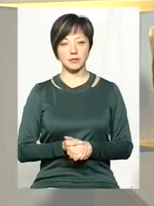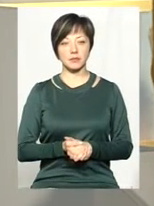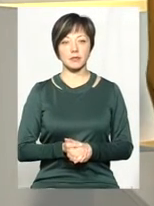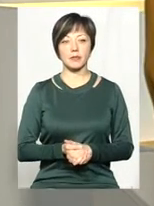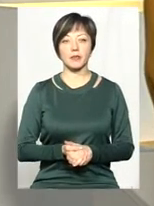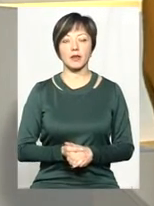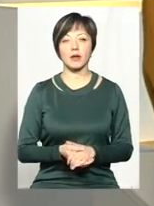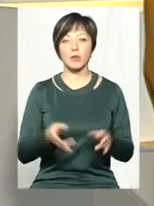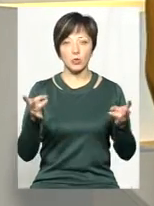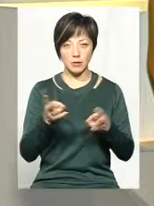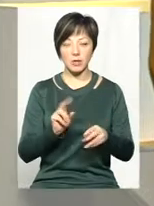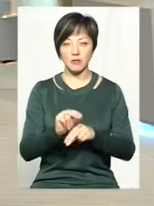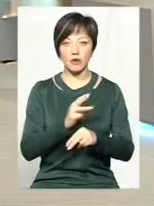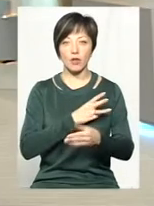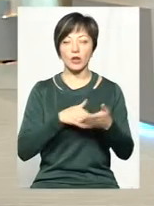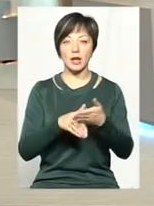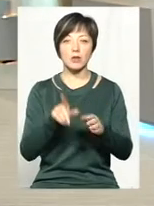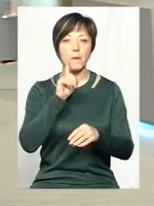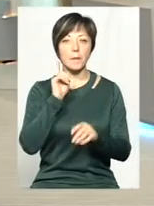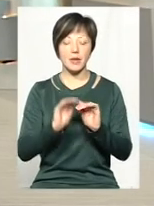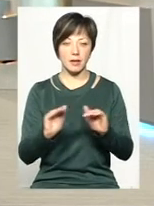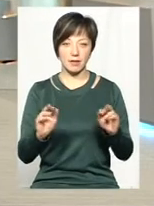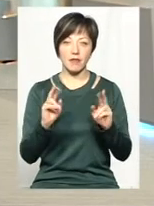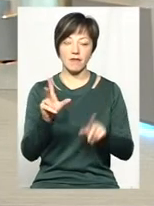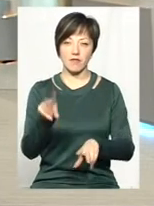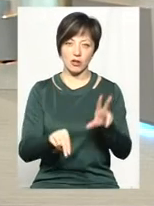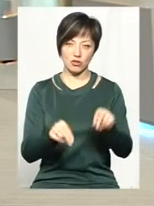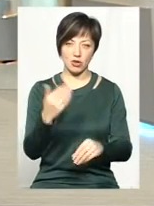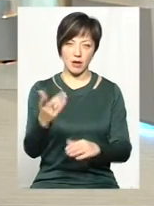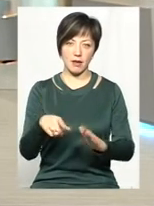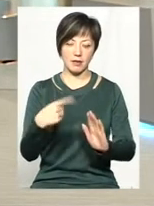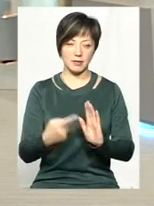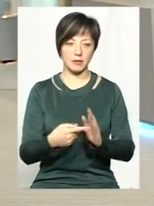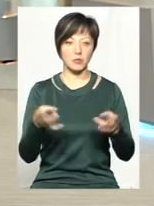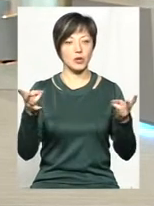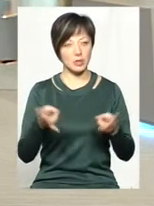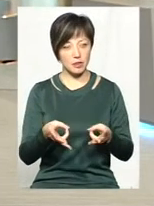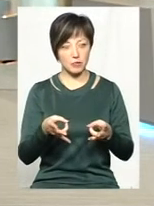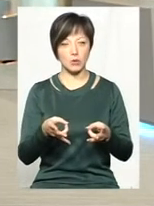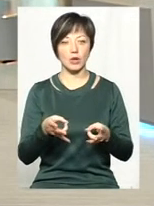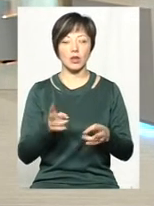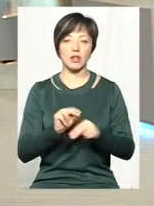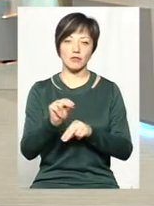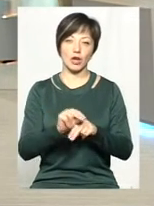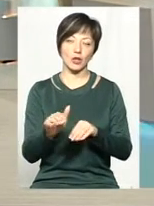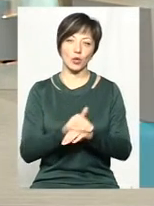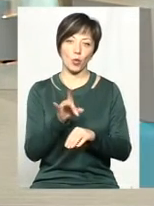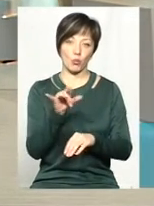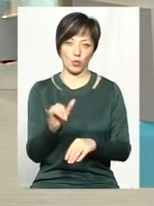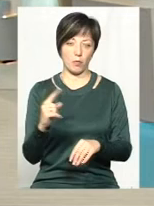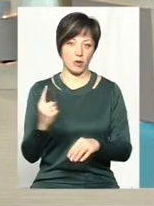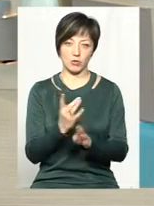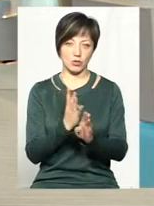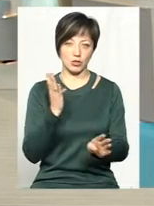От потрібно навчати волонтерству підлітків. От як ви вважаєте? Потрібно навчати добру, навірно.